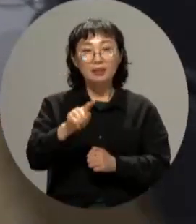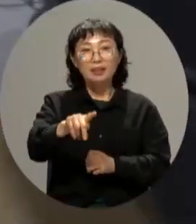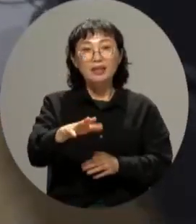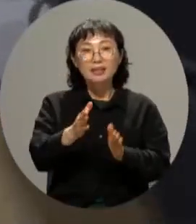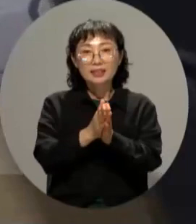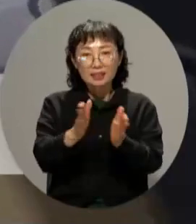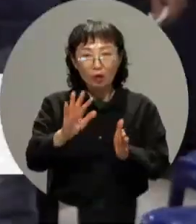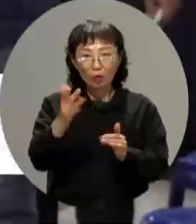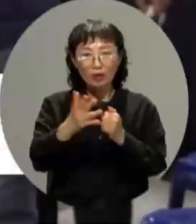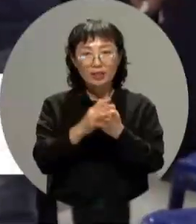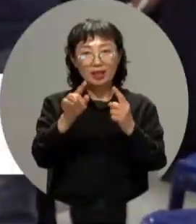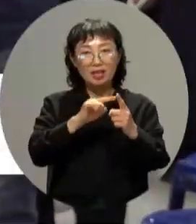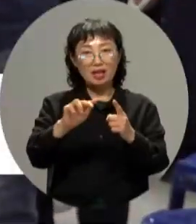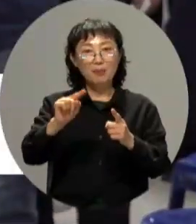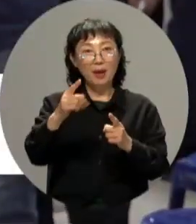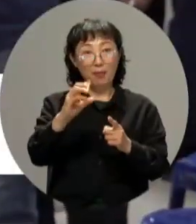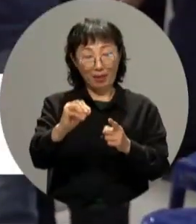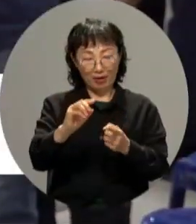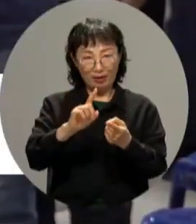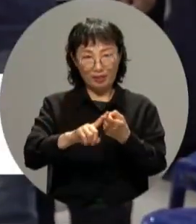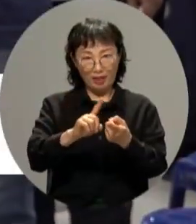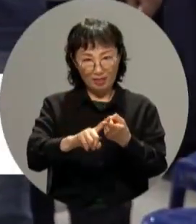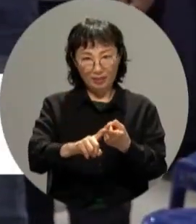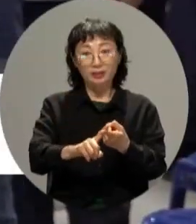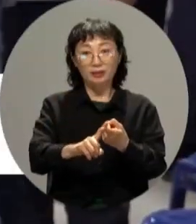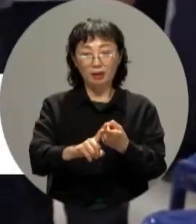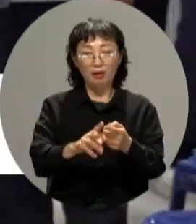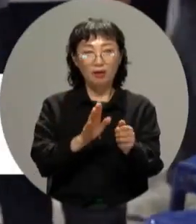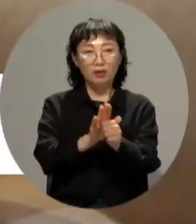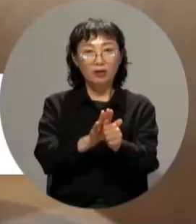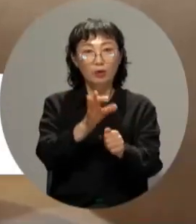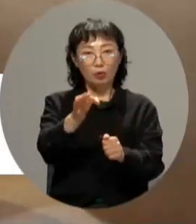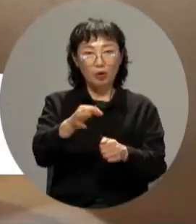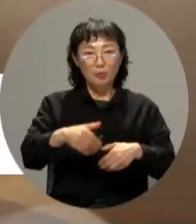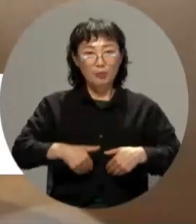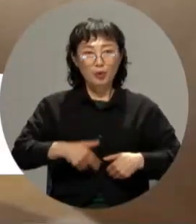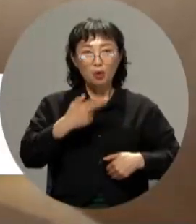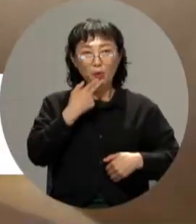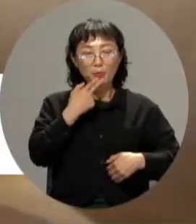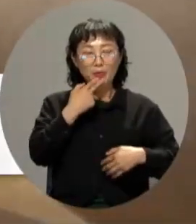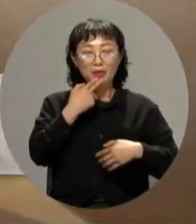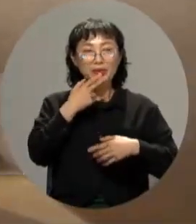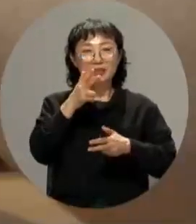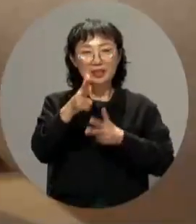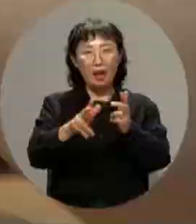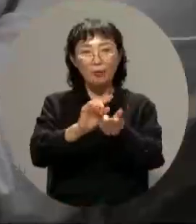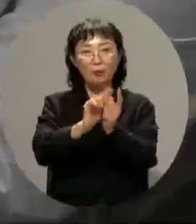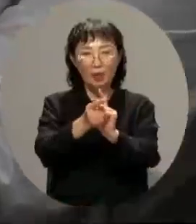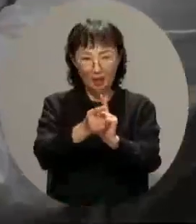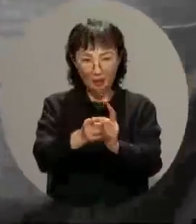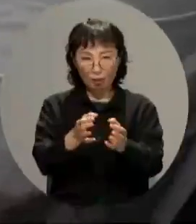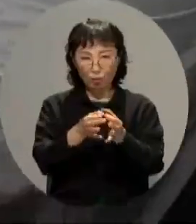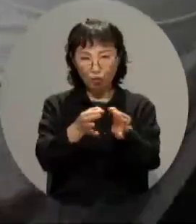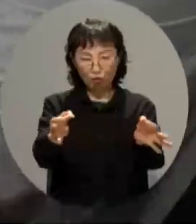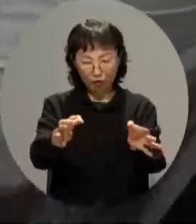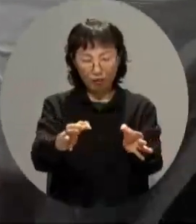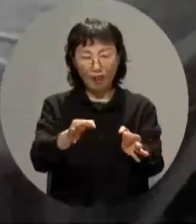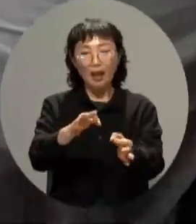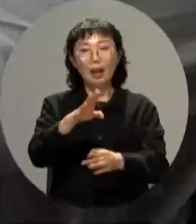시작된 1인당 100만 원의 파격적인 지원금 지급. 불필요한 사업을 배제하는 작은 지자체가